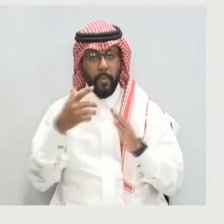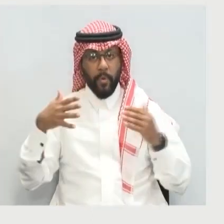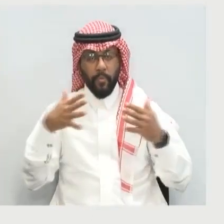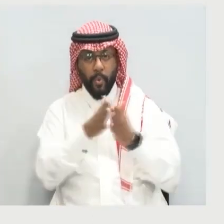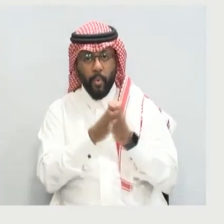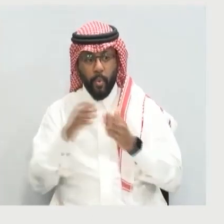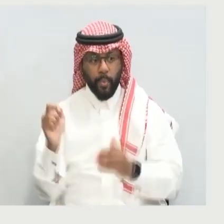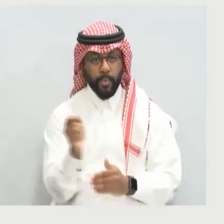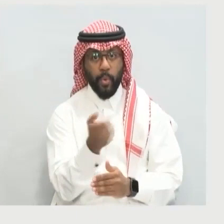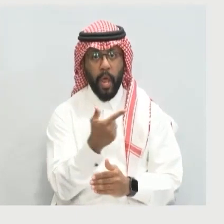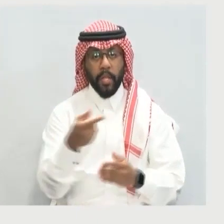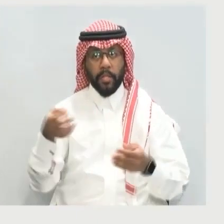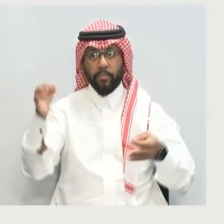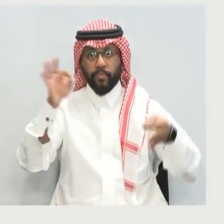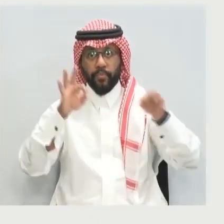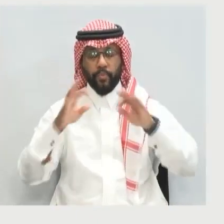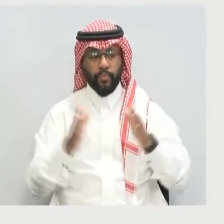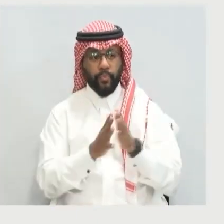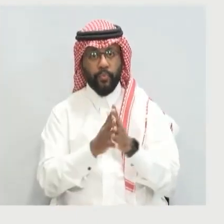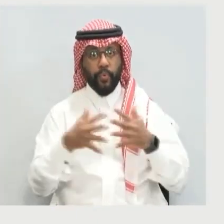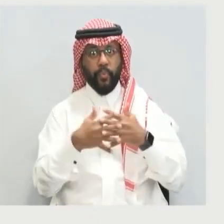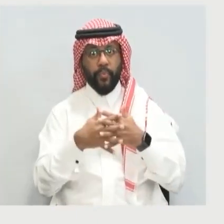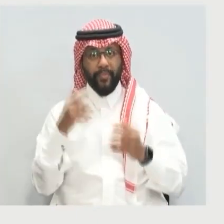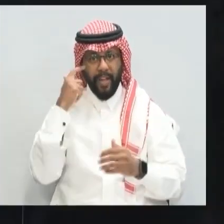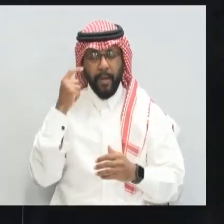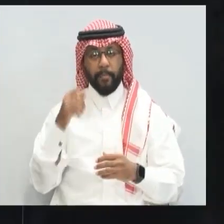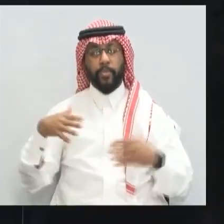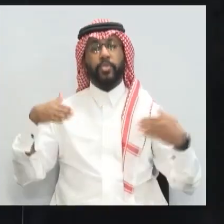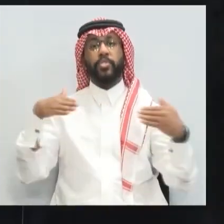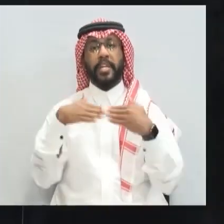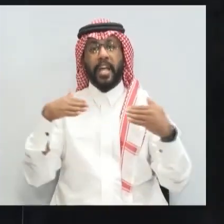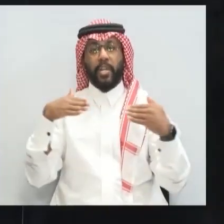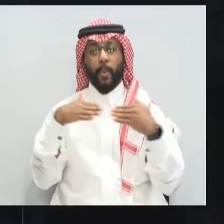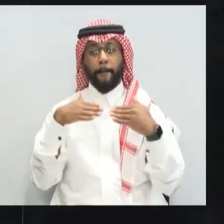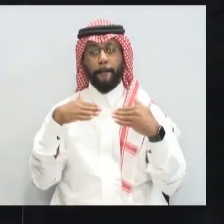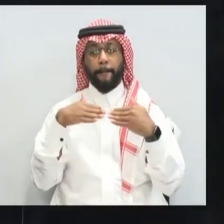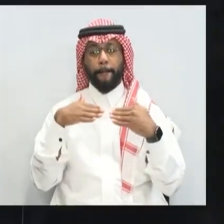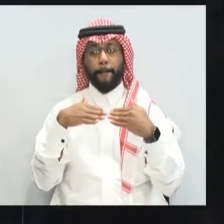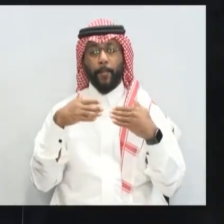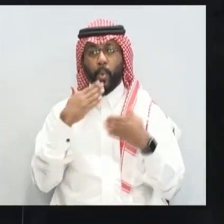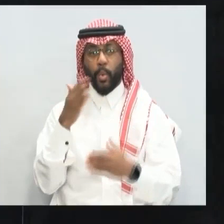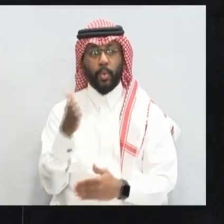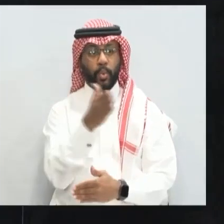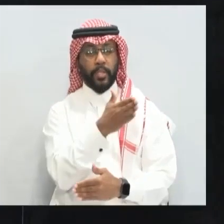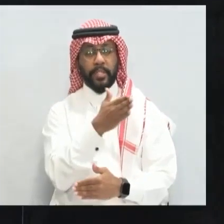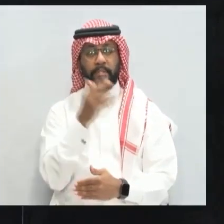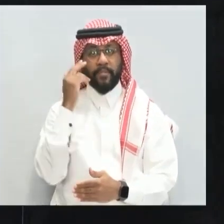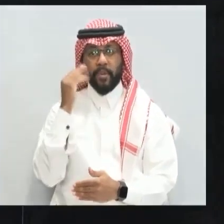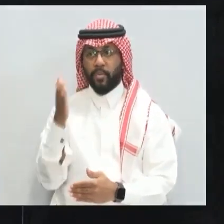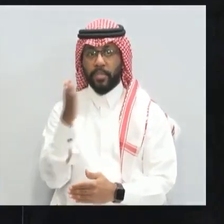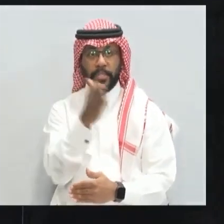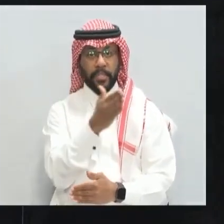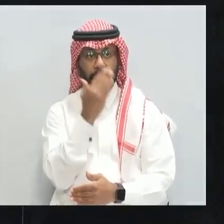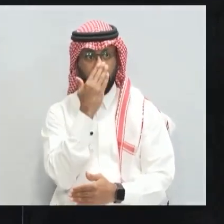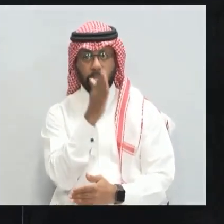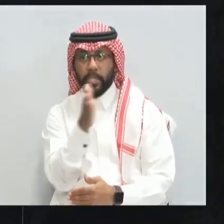التفاعل الكيميائي تعلمنا في الحصه الماضيه نظريه التصادم اتجاه التصادم من هو الاتجاه